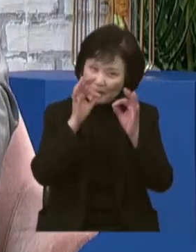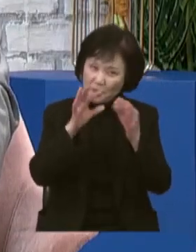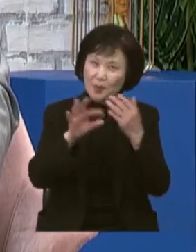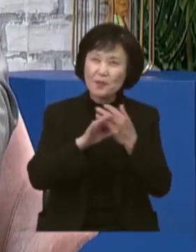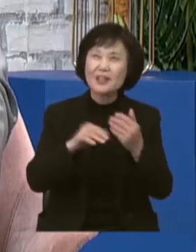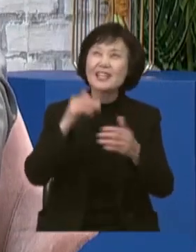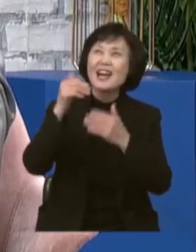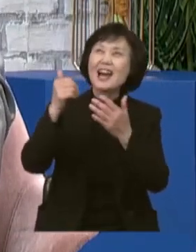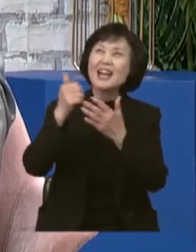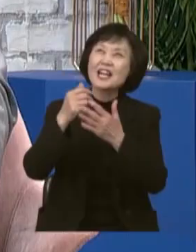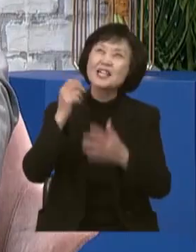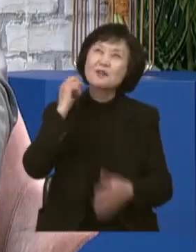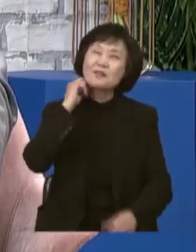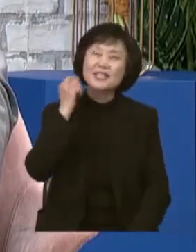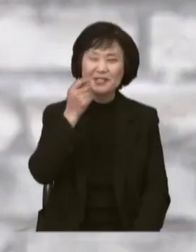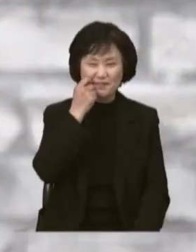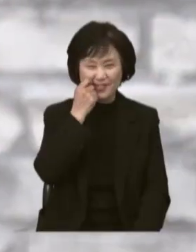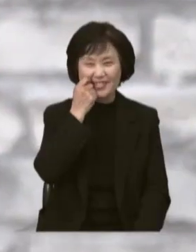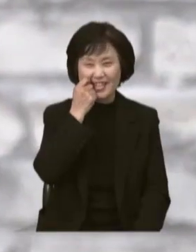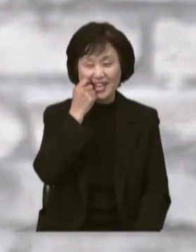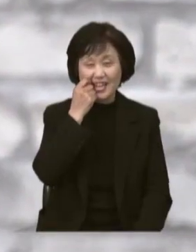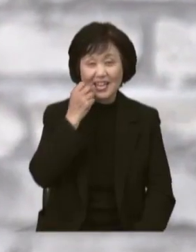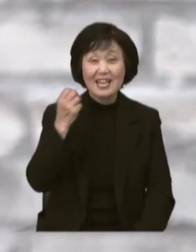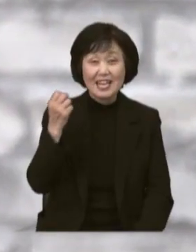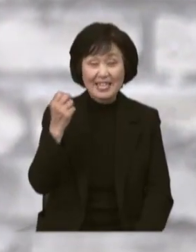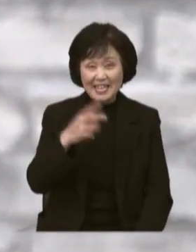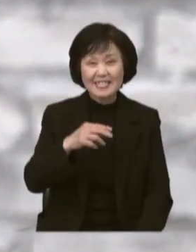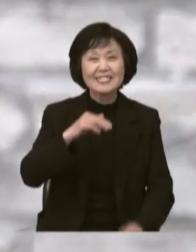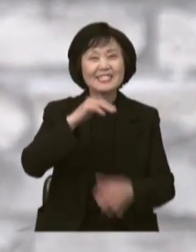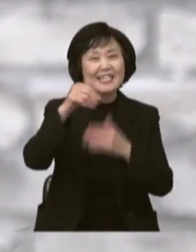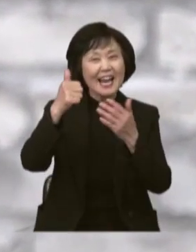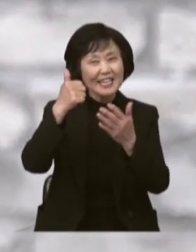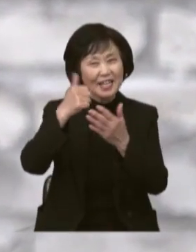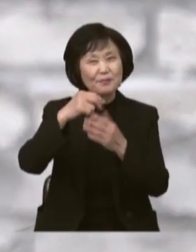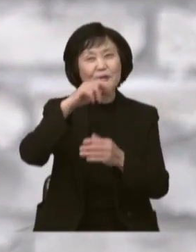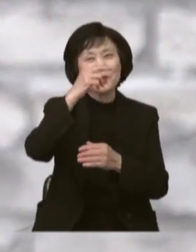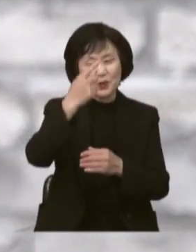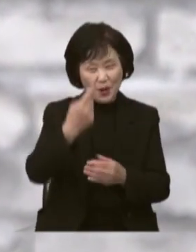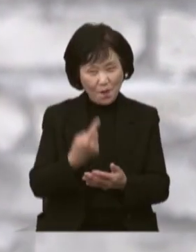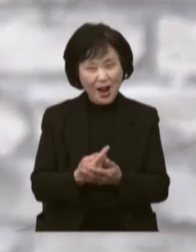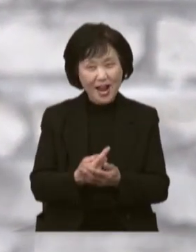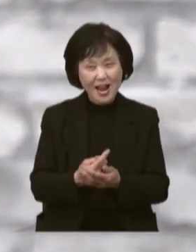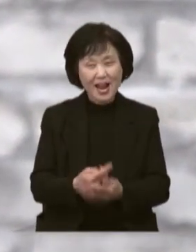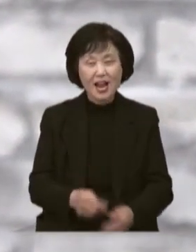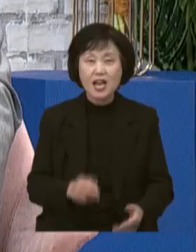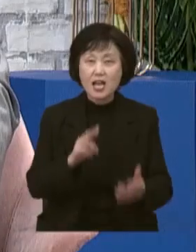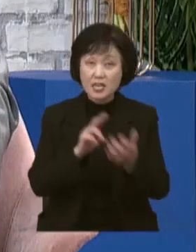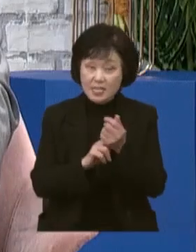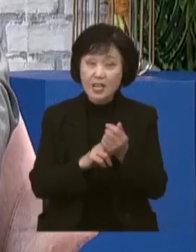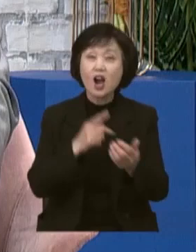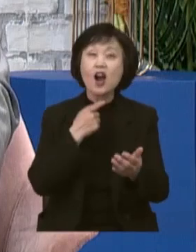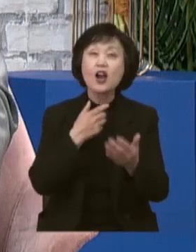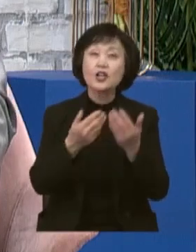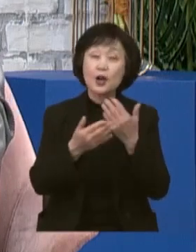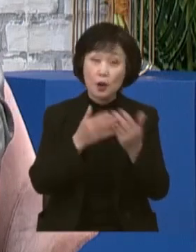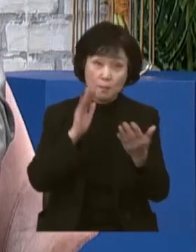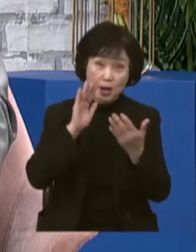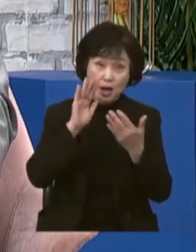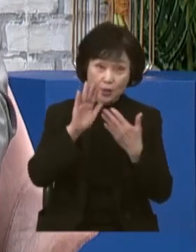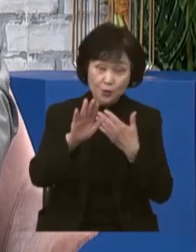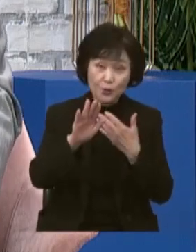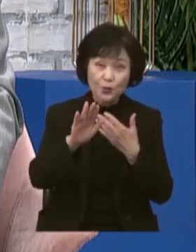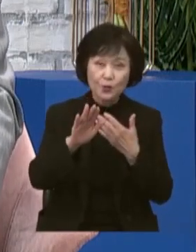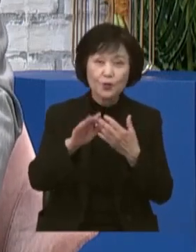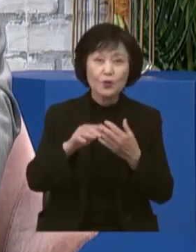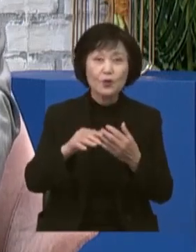1992년 KBS 코미디 부문에서 대상을 수상을 하세요. 와. 자 이때 대상